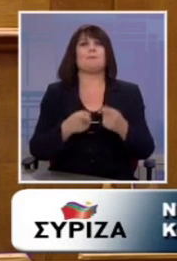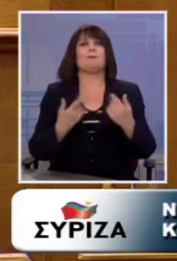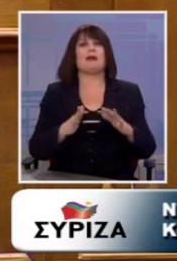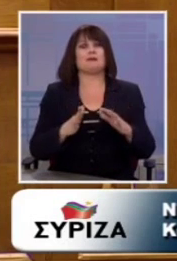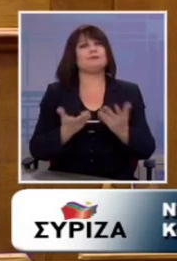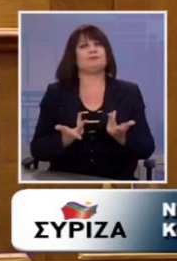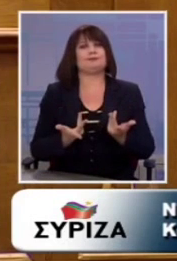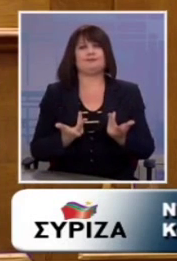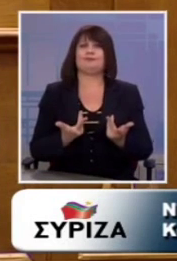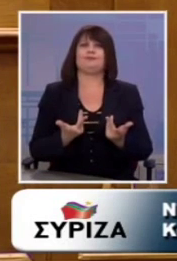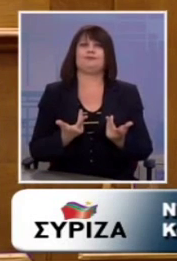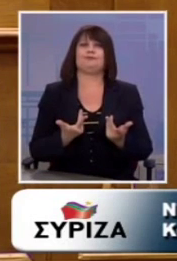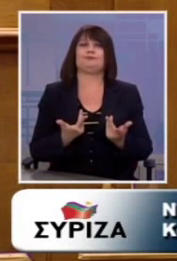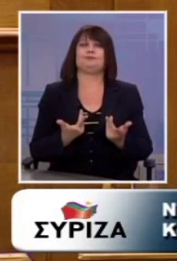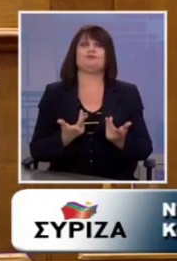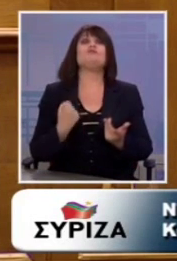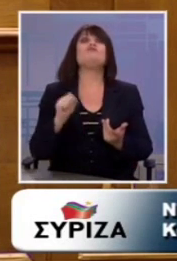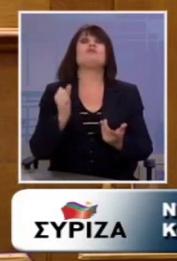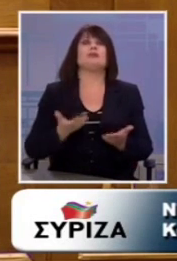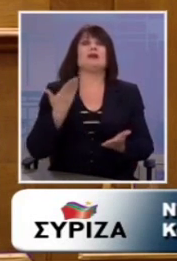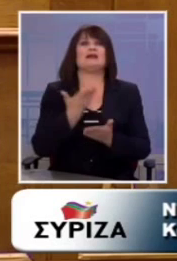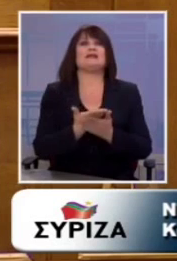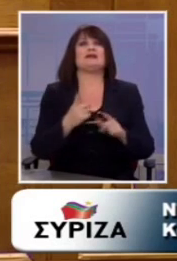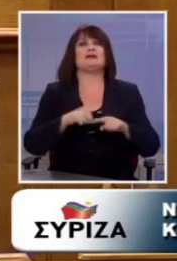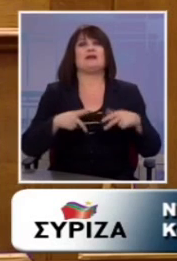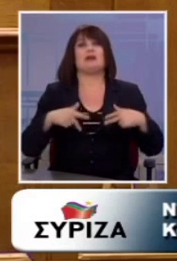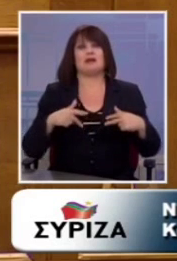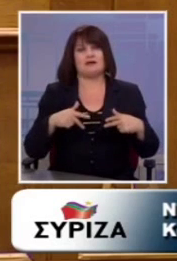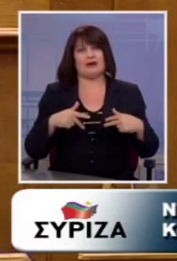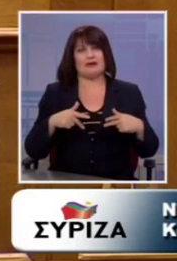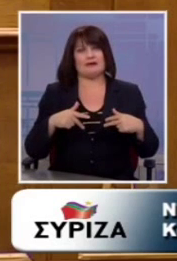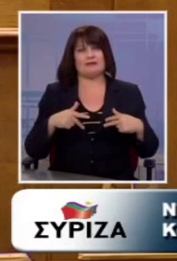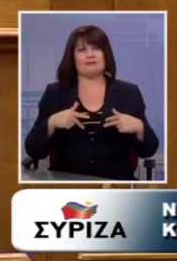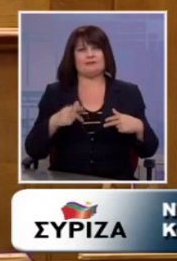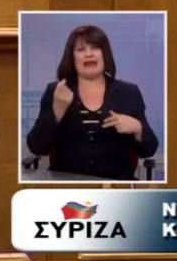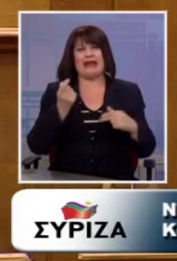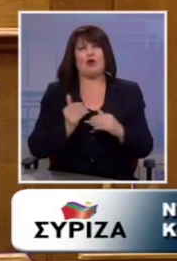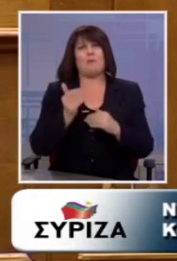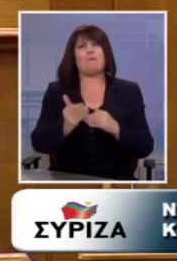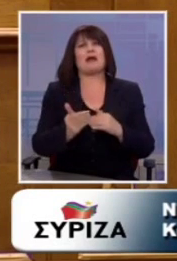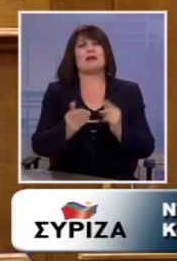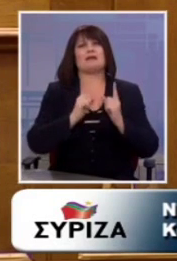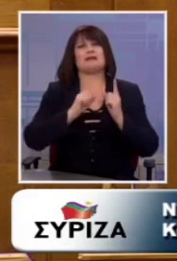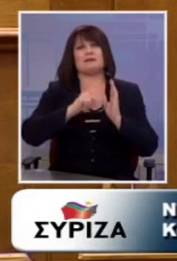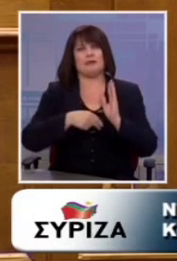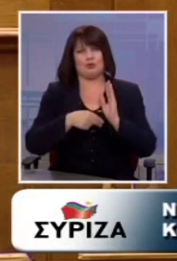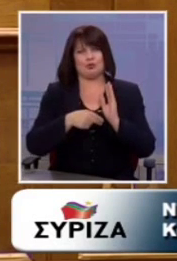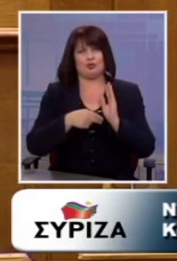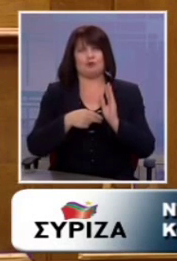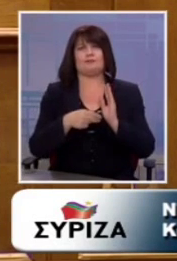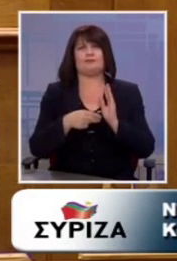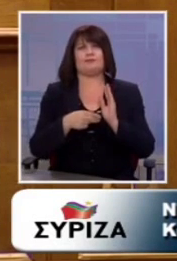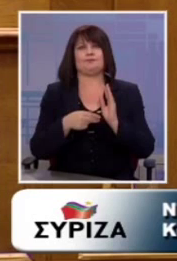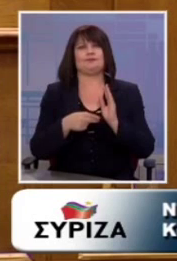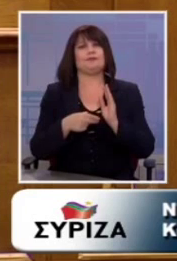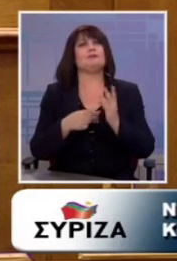να απορρίψει το αίτημα της ελληνικής κυβέρνησης για μικρή παράταση του προγράμματος,